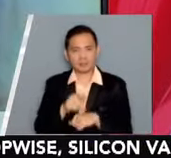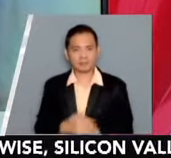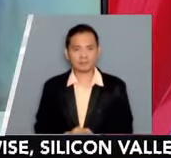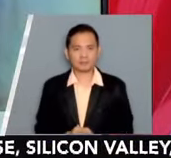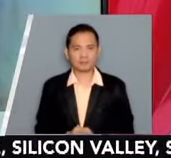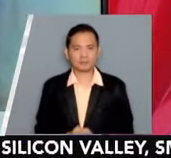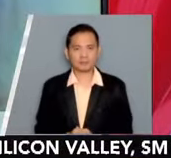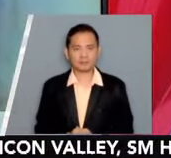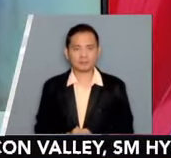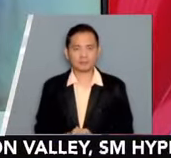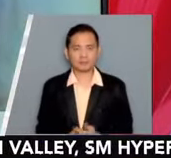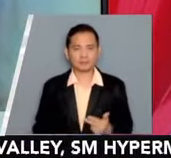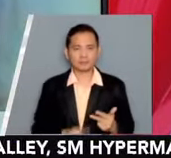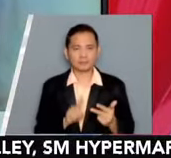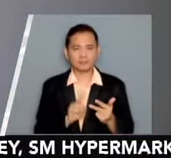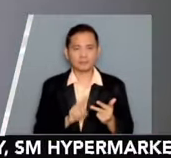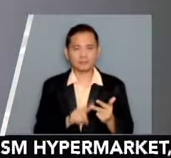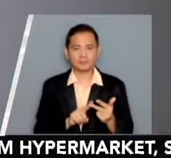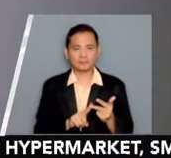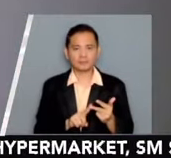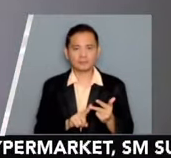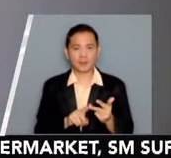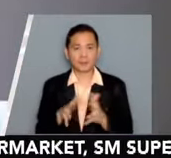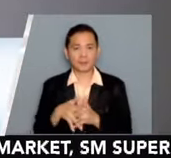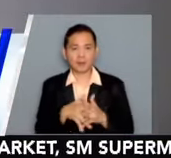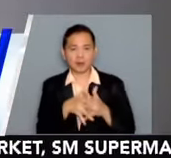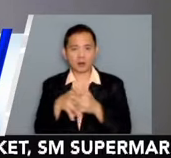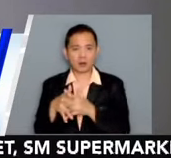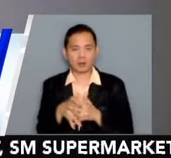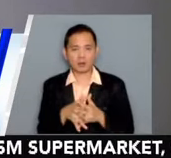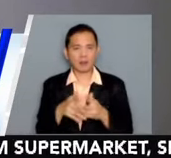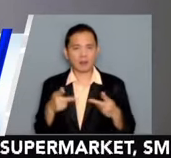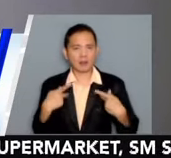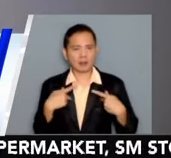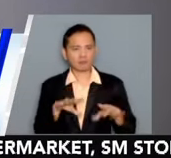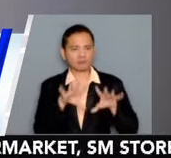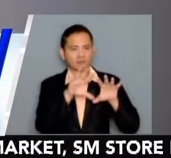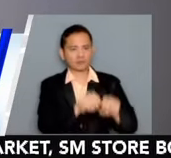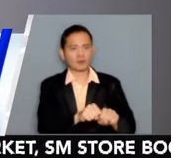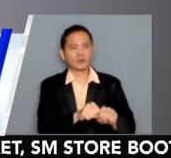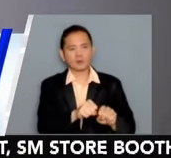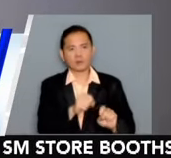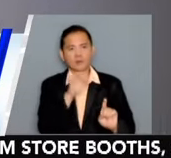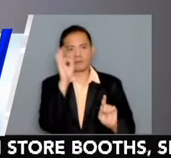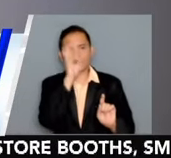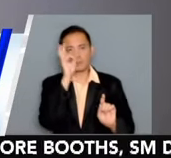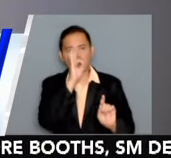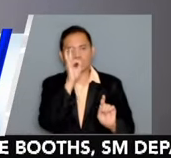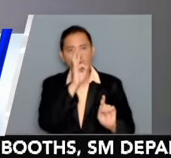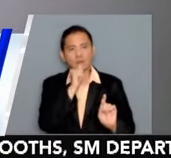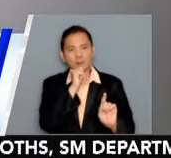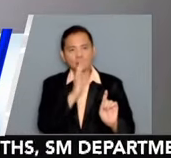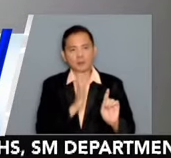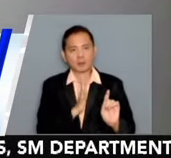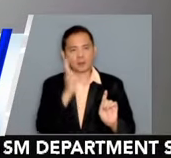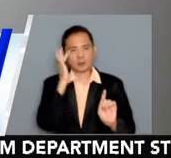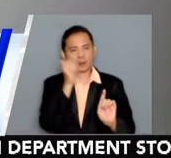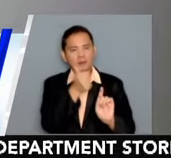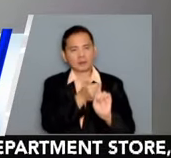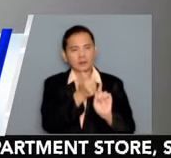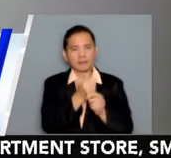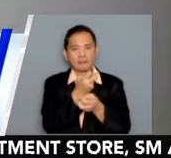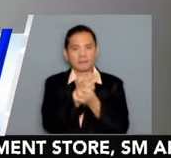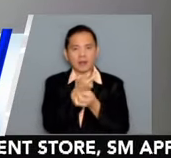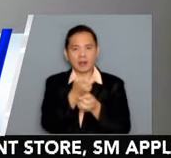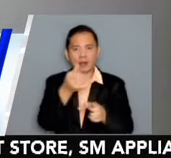Sinintensyahan ng Arizona Court sa Amerika ng 2 pagkakakulong ang babaeng Filipino-American matapos tangkaing lasunin ang kanyang asawang